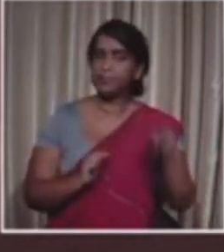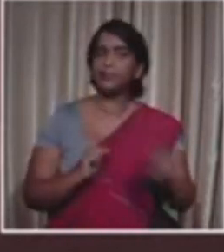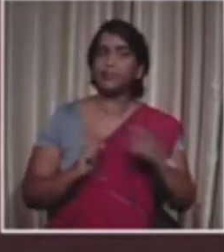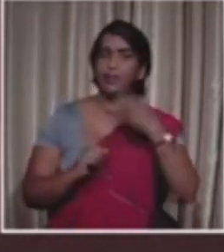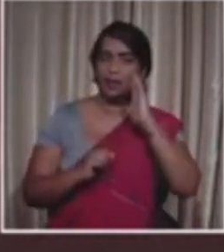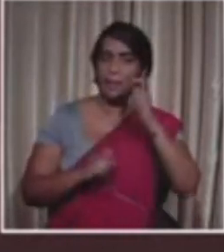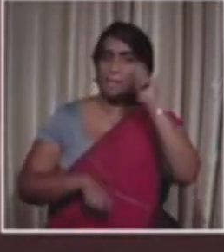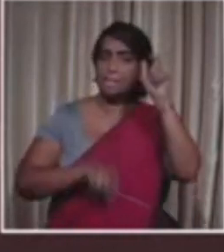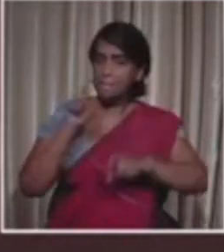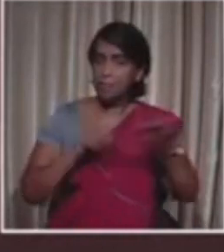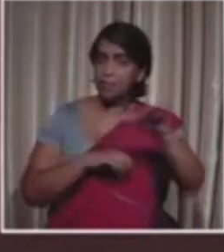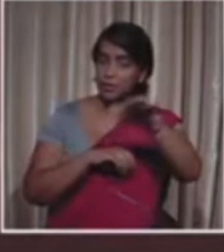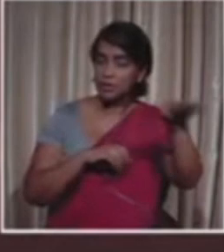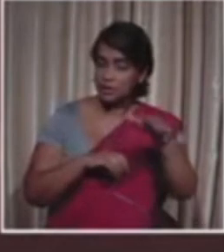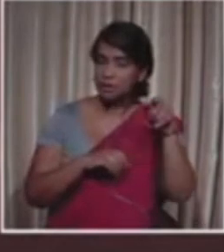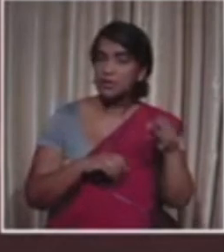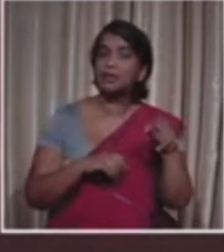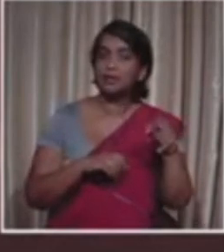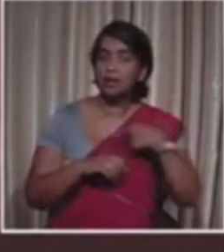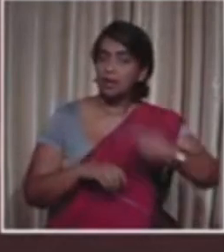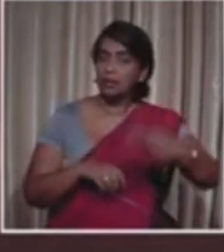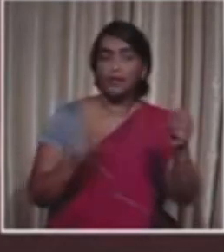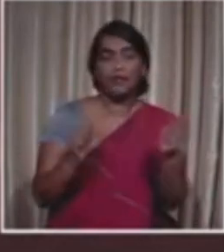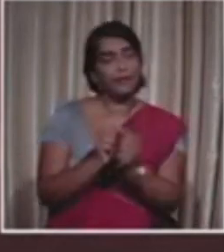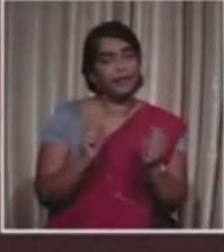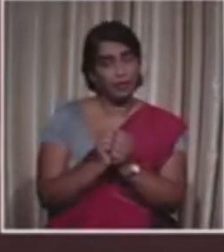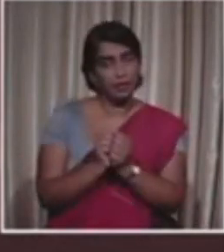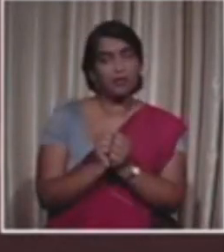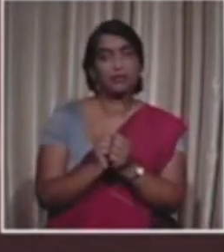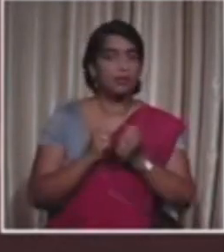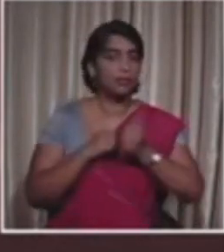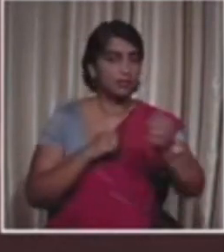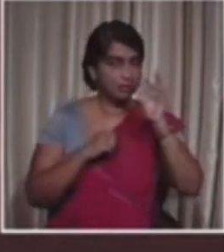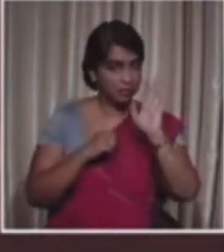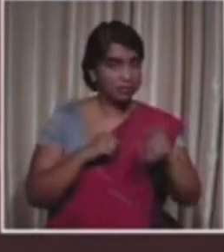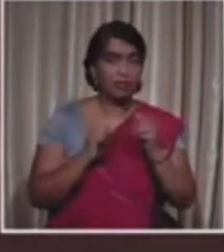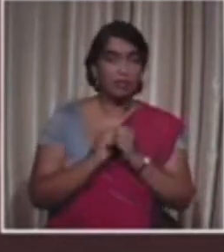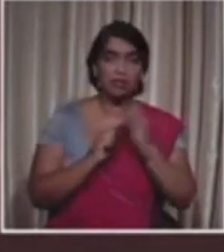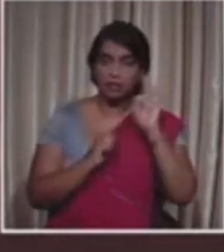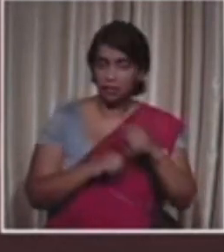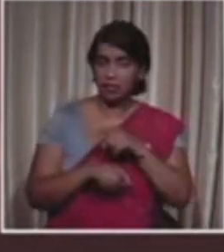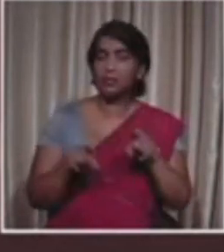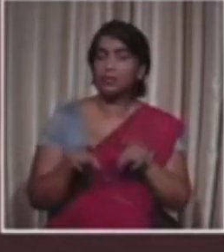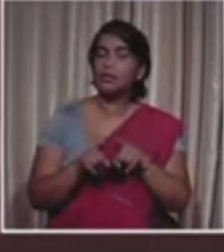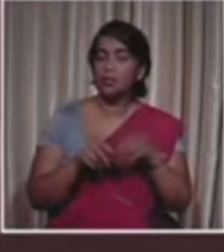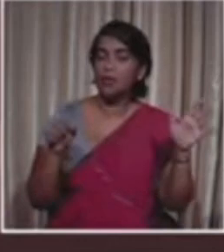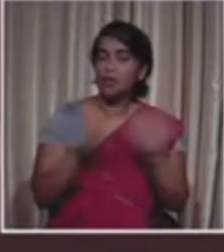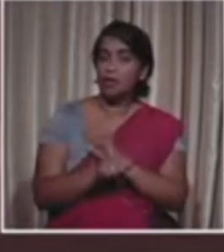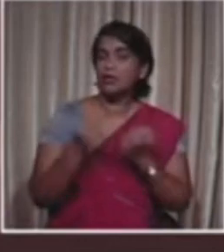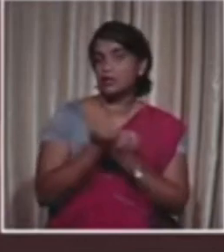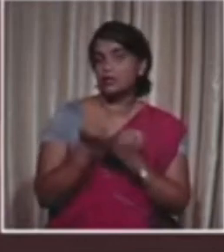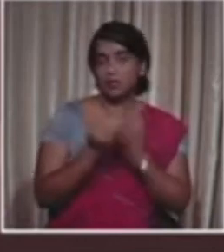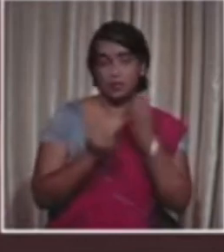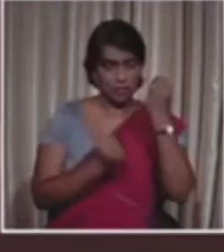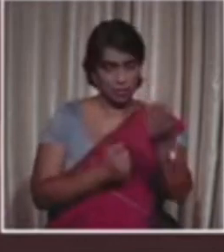සාමාන්‍ය ජනතාවගේ දෛනික කටයුතු පවත්වාගෙන යාම සඳහා උපරිම සහයෝගය ලබා දුන්නා